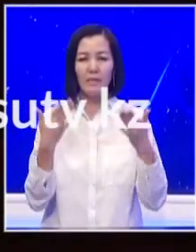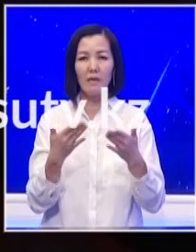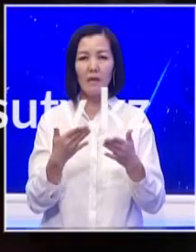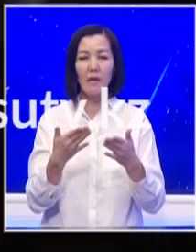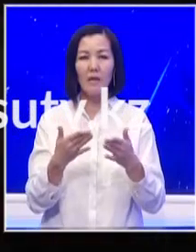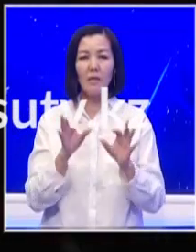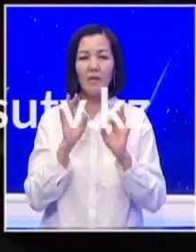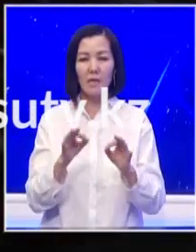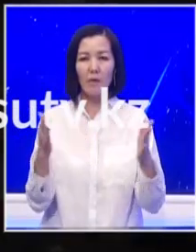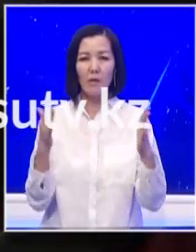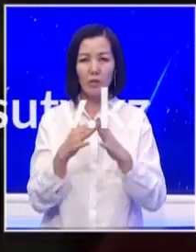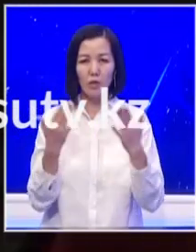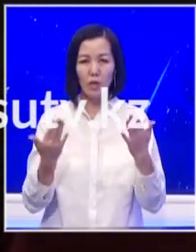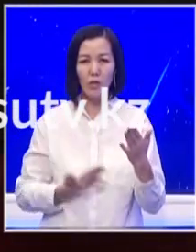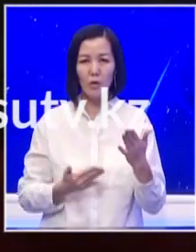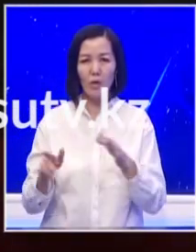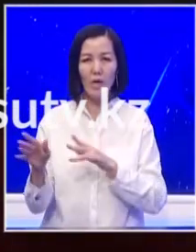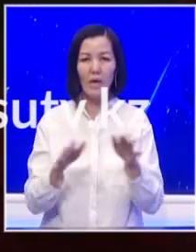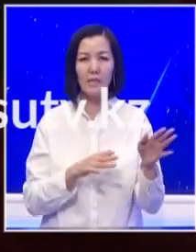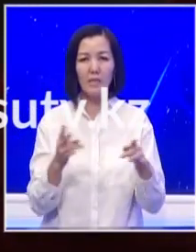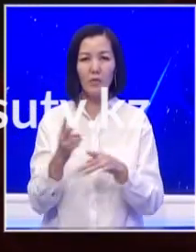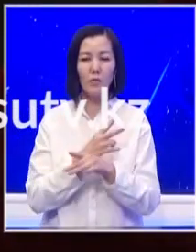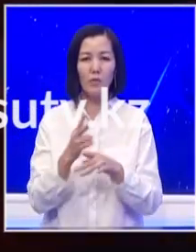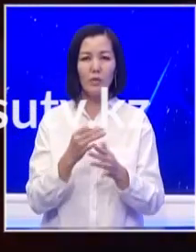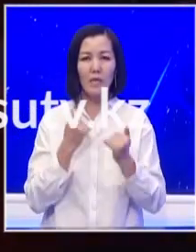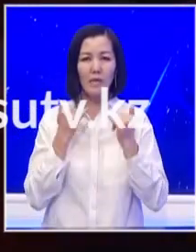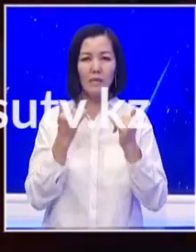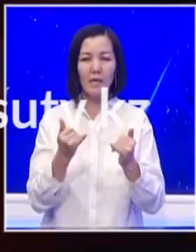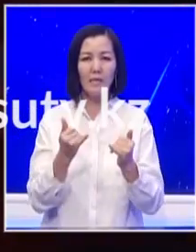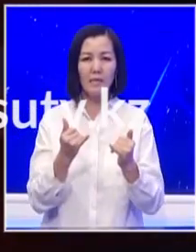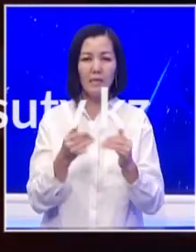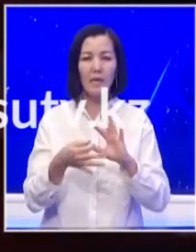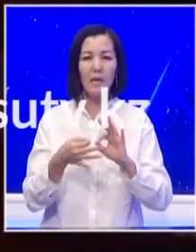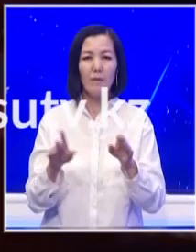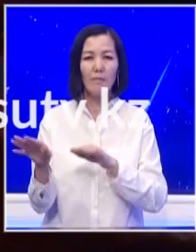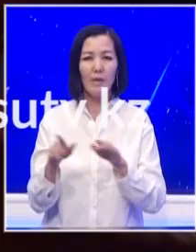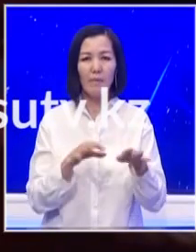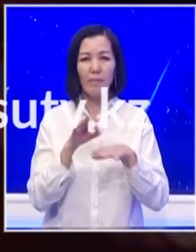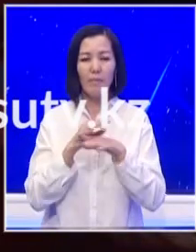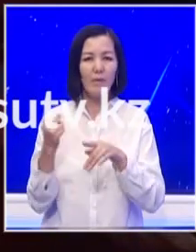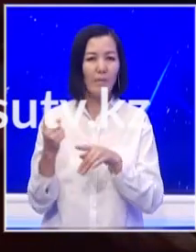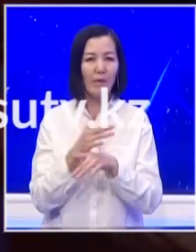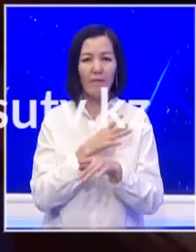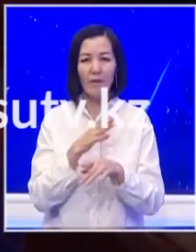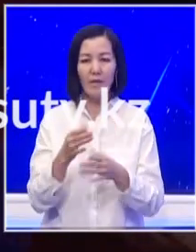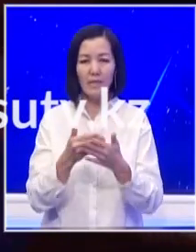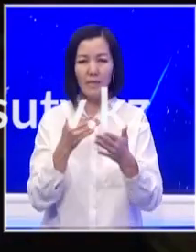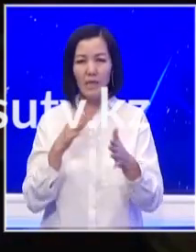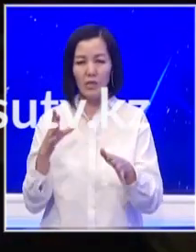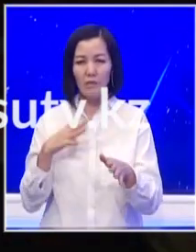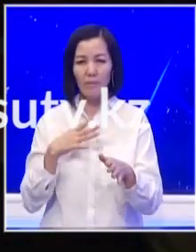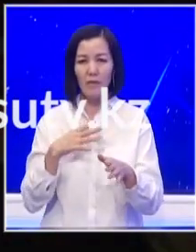жилье. Их акция получила название «Ночь солидарности». Подобное мероприятие проходит в Париже не в первый раз. Палаточный